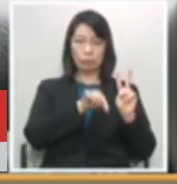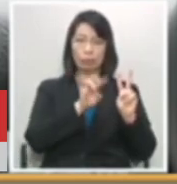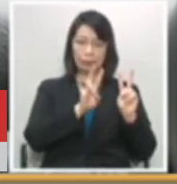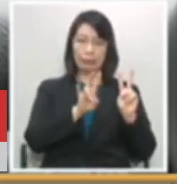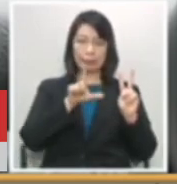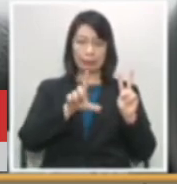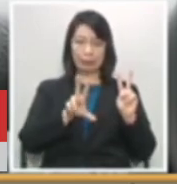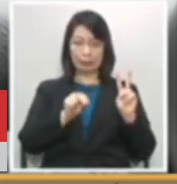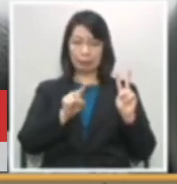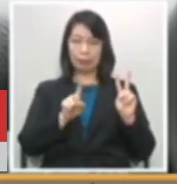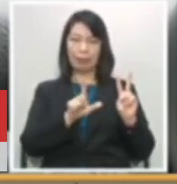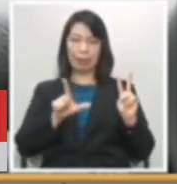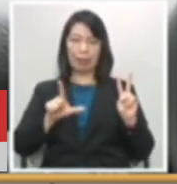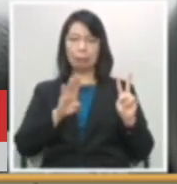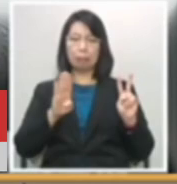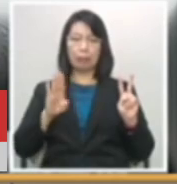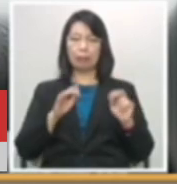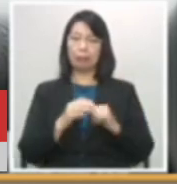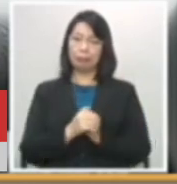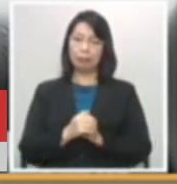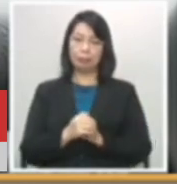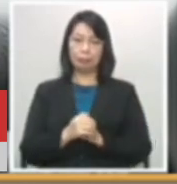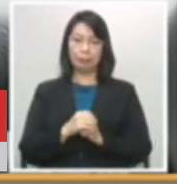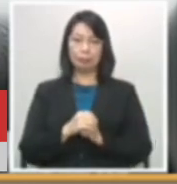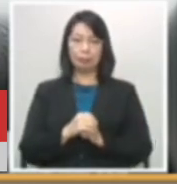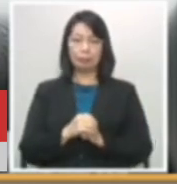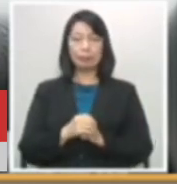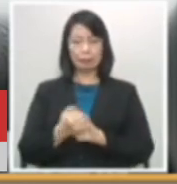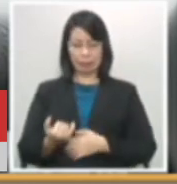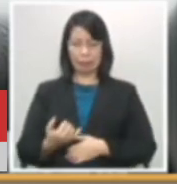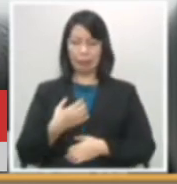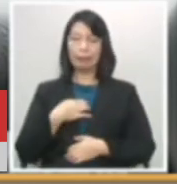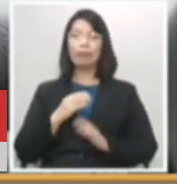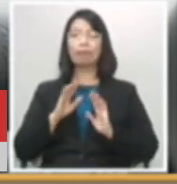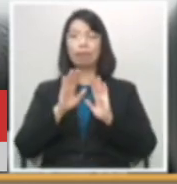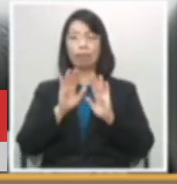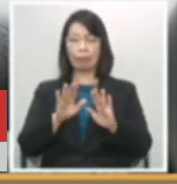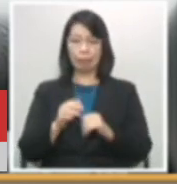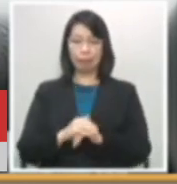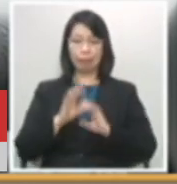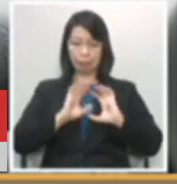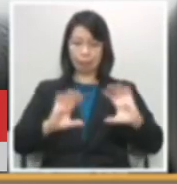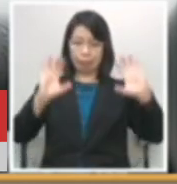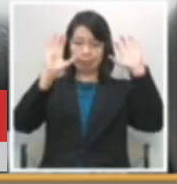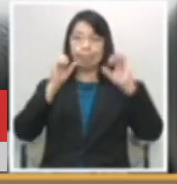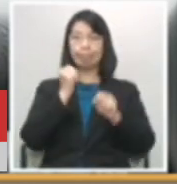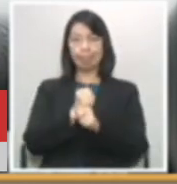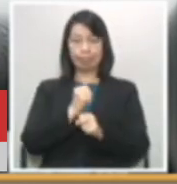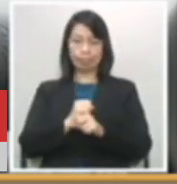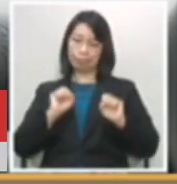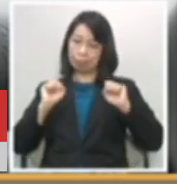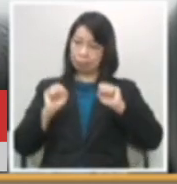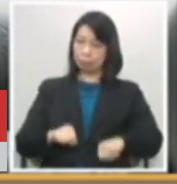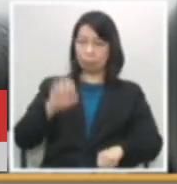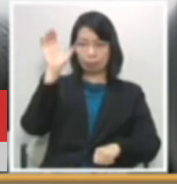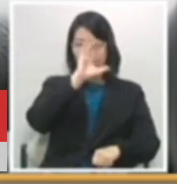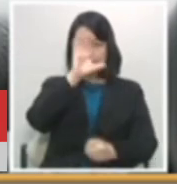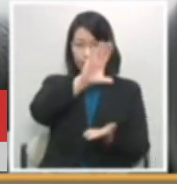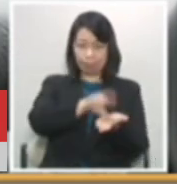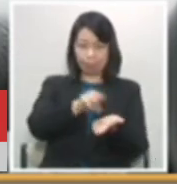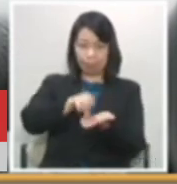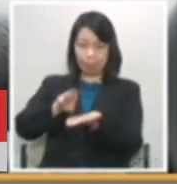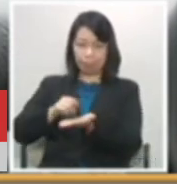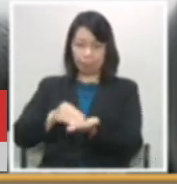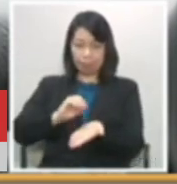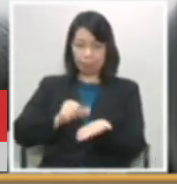าทดิฉันขอเป็นกำลังใจในความมั่นใจของรัฐบาลว่าจะมีความสามารถในการจัดเก็บภาษีได้มากตาม